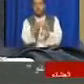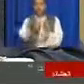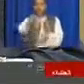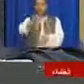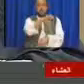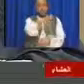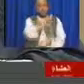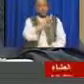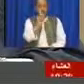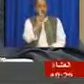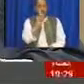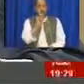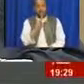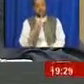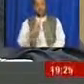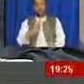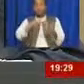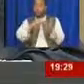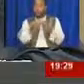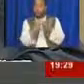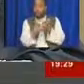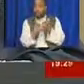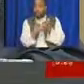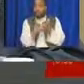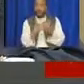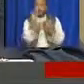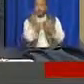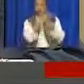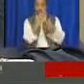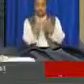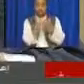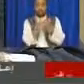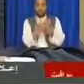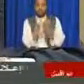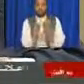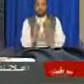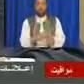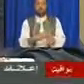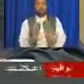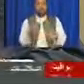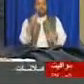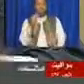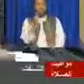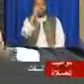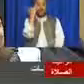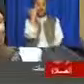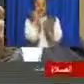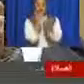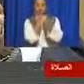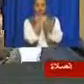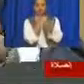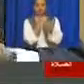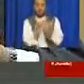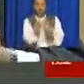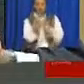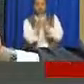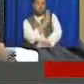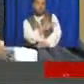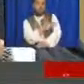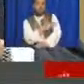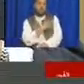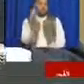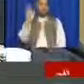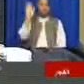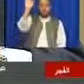بطريقه وكل واحد يريد لانه بعد ذلك ربما حتى الامر يخرج ان يكون خالصا لله تعالى لان كل واحد يريد ان يقول